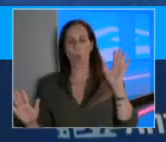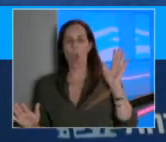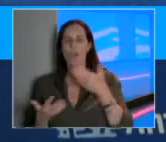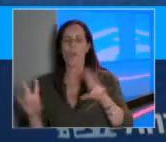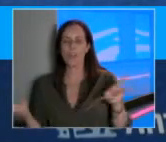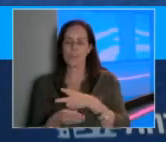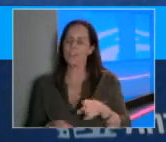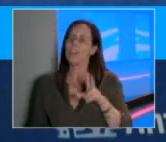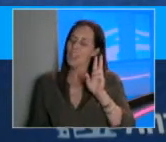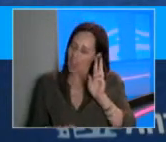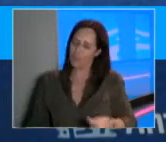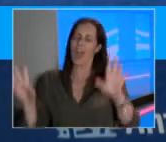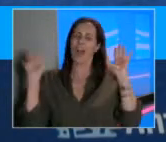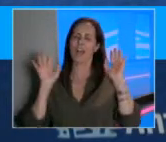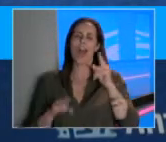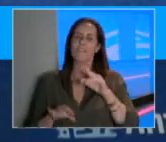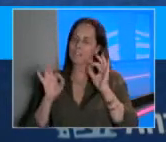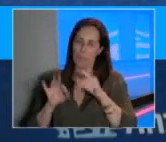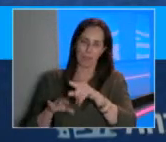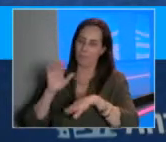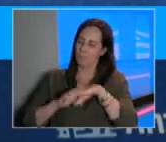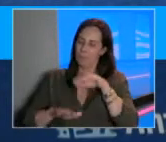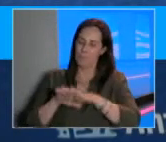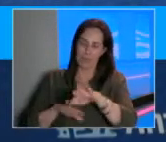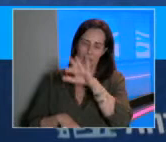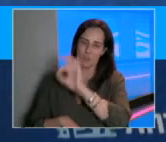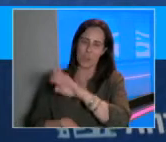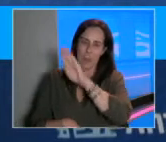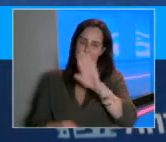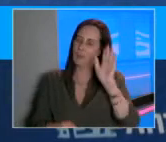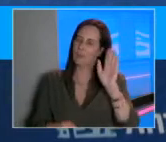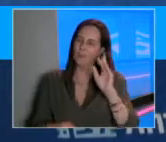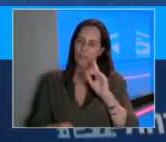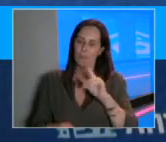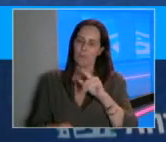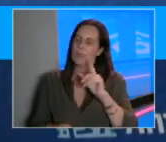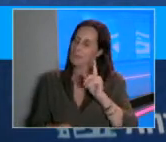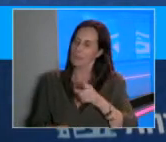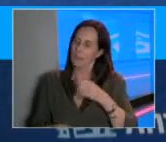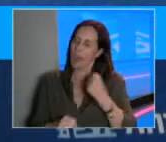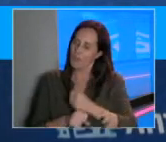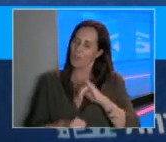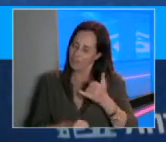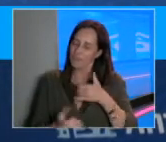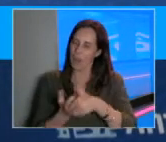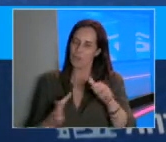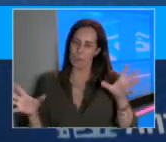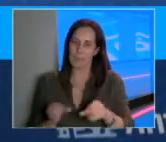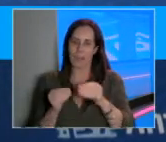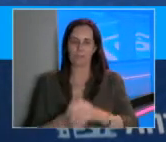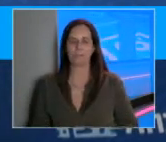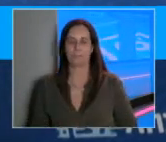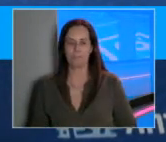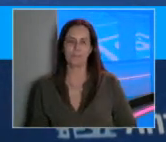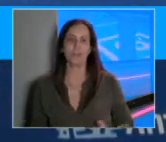אין דרך. יש דרך, אבל זה בהחלט, לפחות בשנה, שנה וחצי הראשונות, אמור כן לעבוד ולהמשיך להיות ביחד. כן,